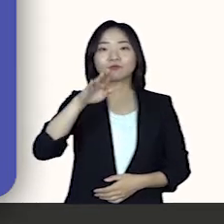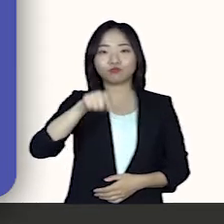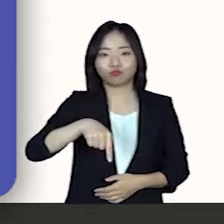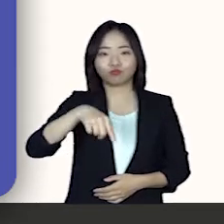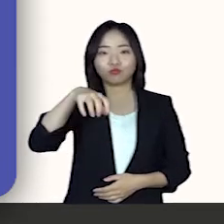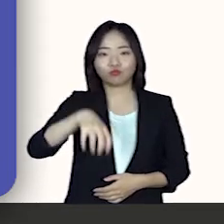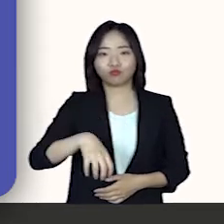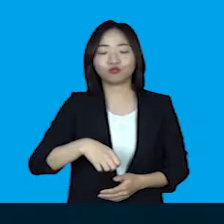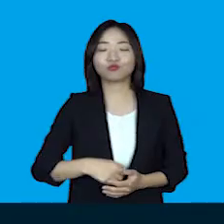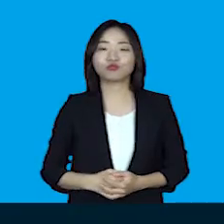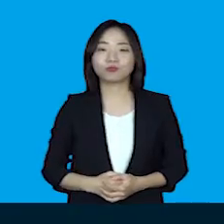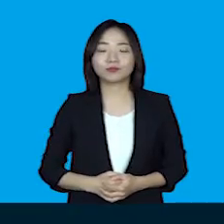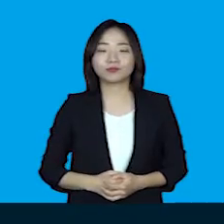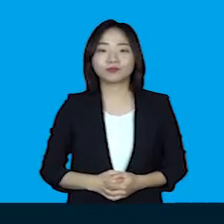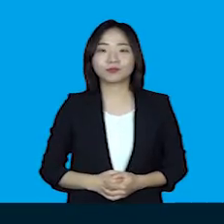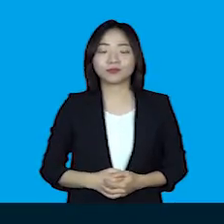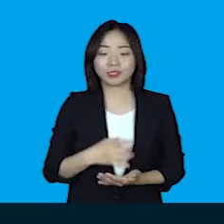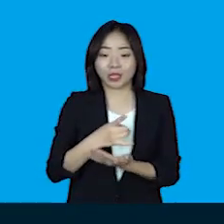신부동입니다.